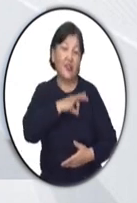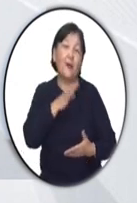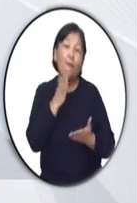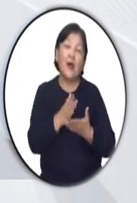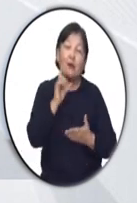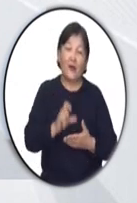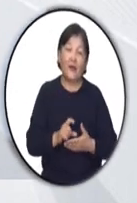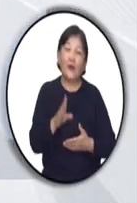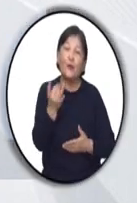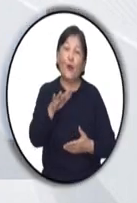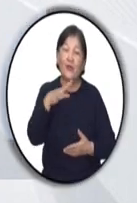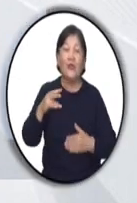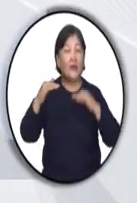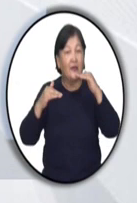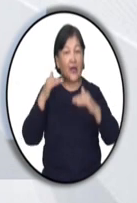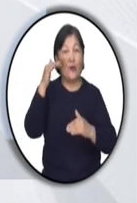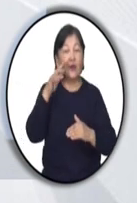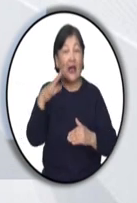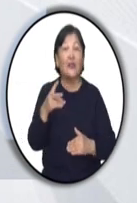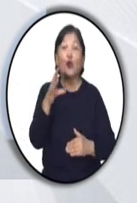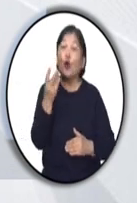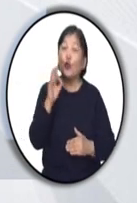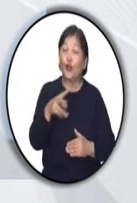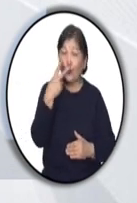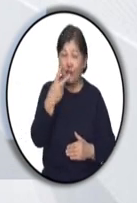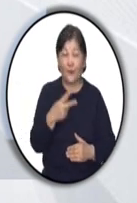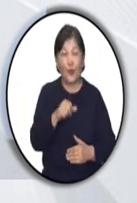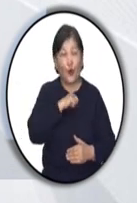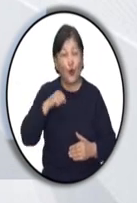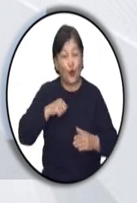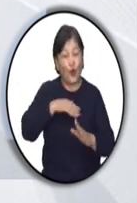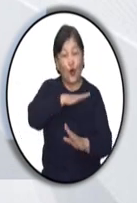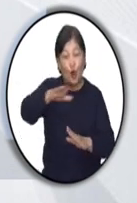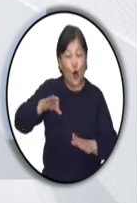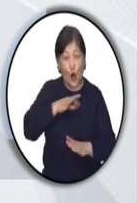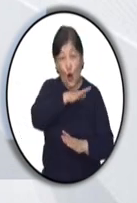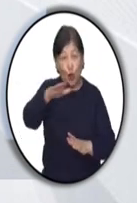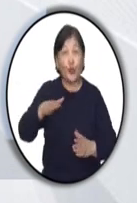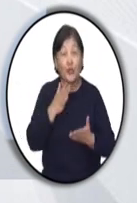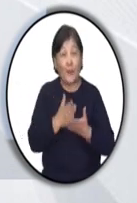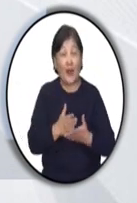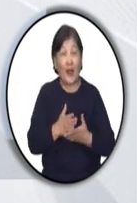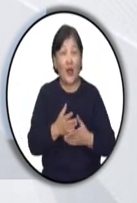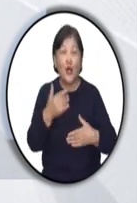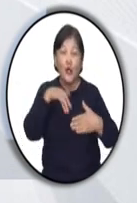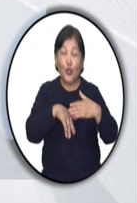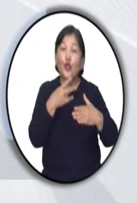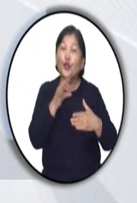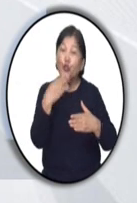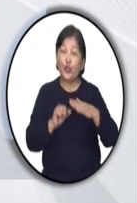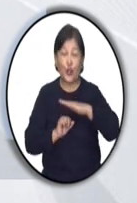За худалдаа яагаад ашигтай байдаг талаар туйлын давуу талын онолын гол санаа бол өөрийнхөө оронд